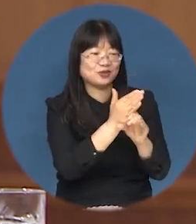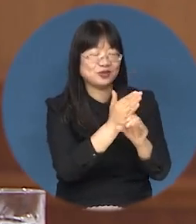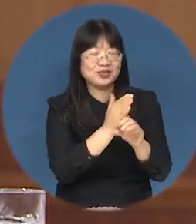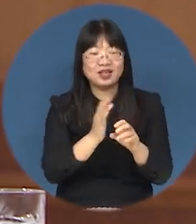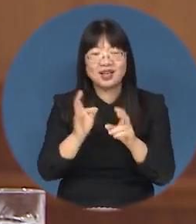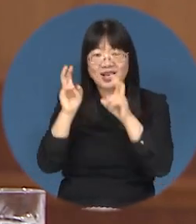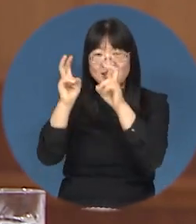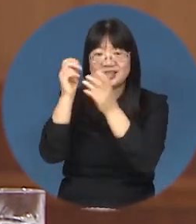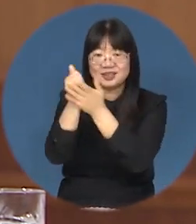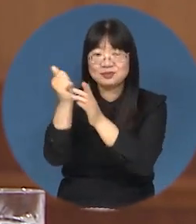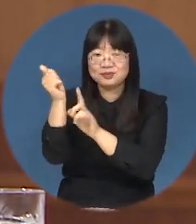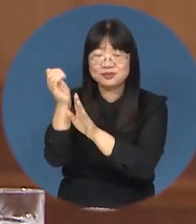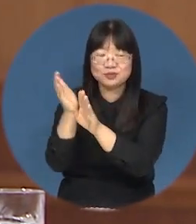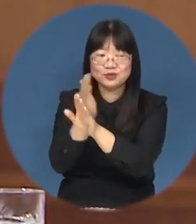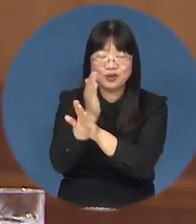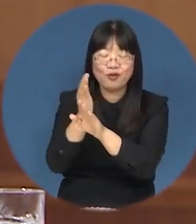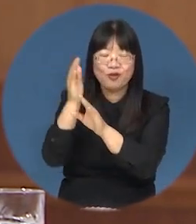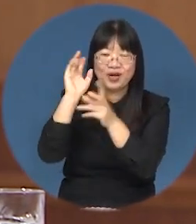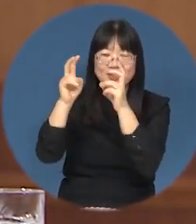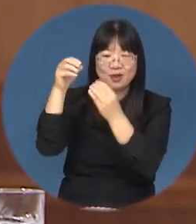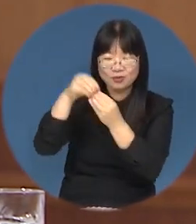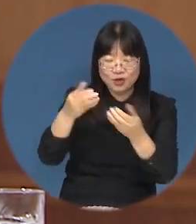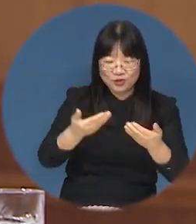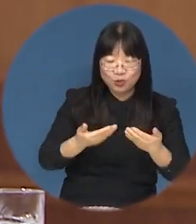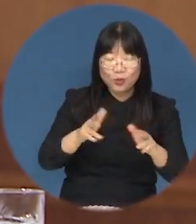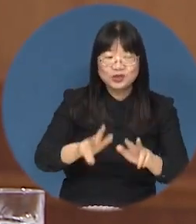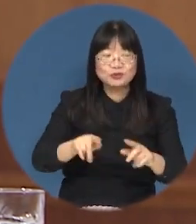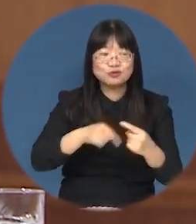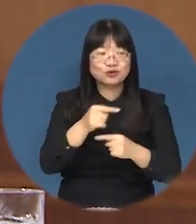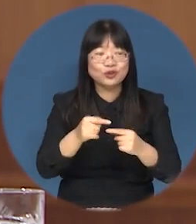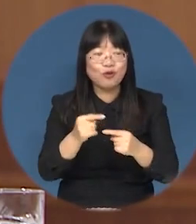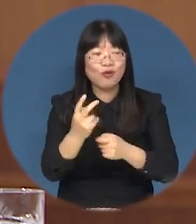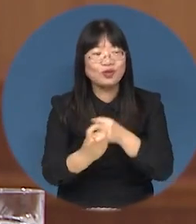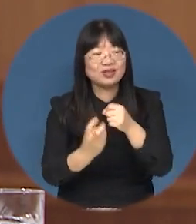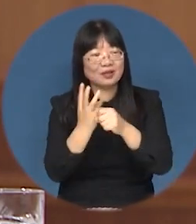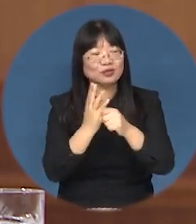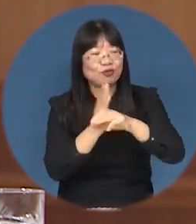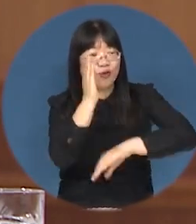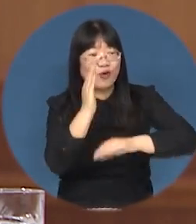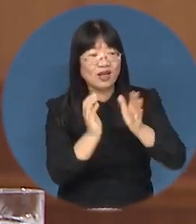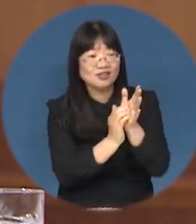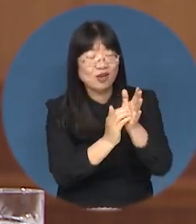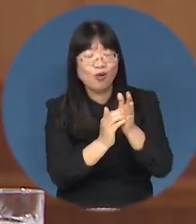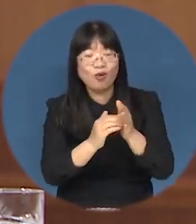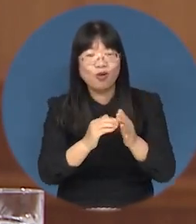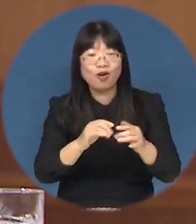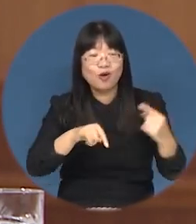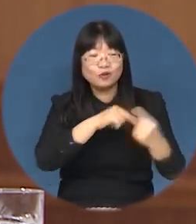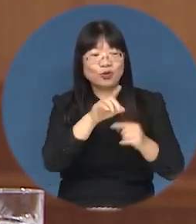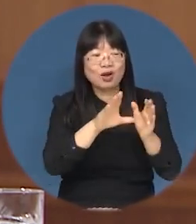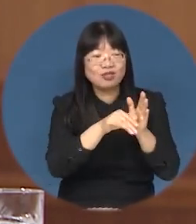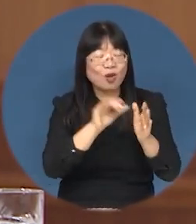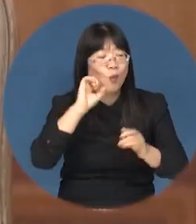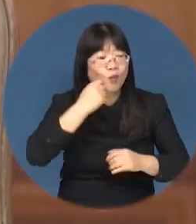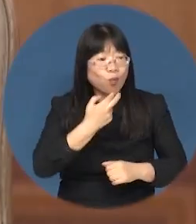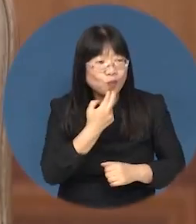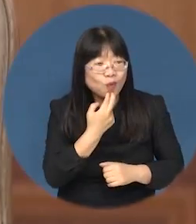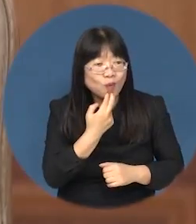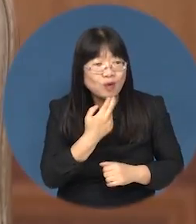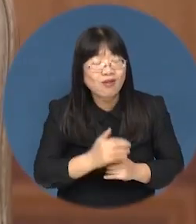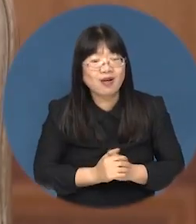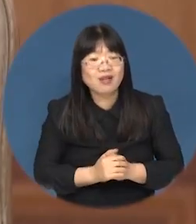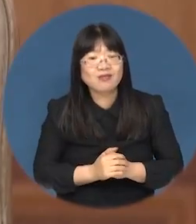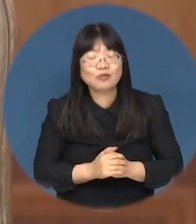사장님으로부터 회사 물려받아서 운영하시고 지금 이제 몇십 년 되지 않았습니까? 네. 뭐 운영에 어려움은 없으셨습니까?